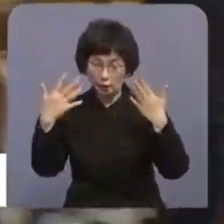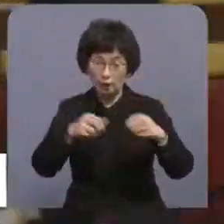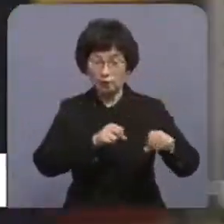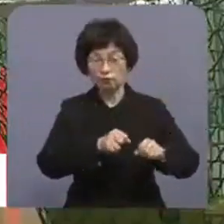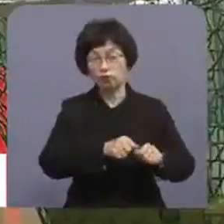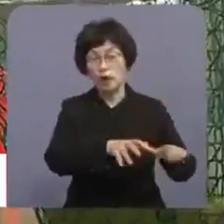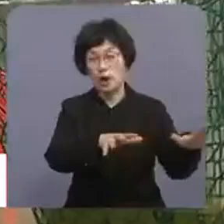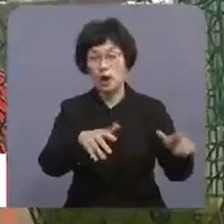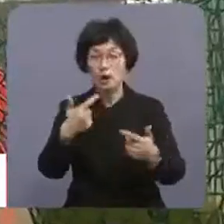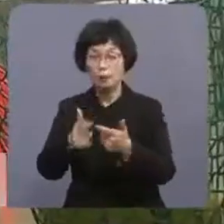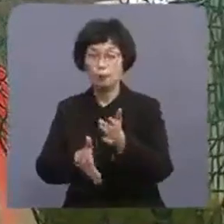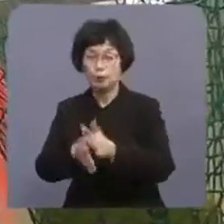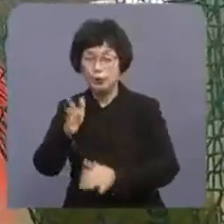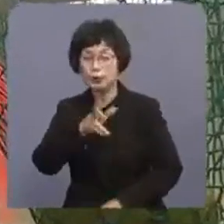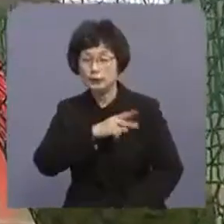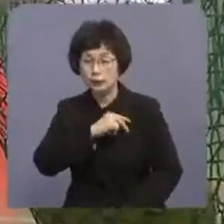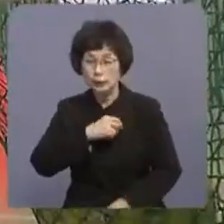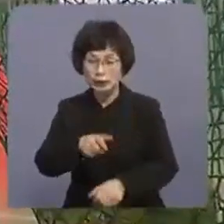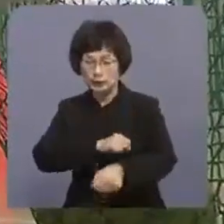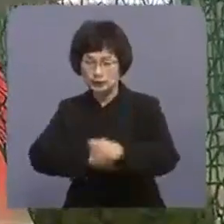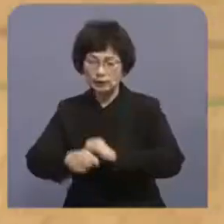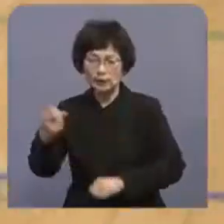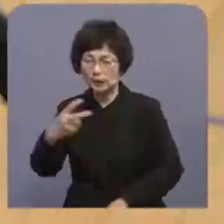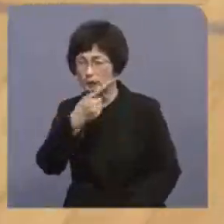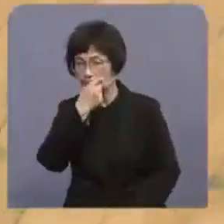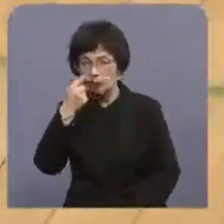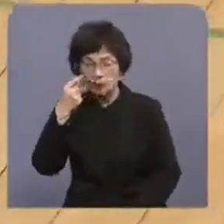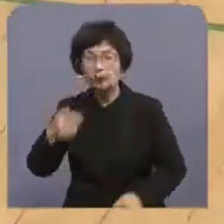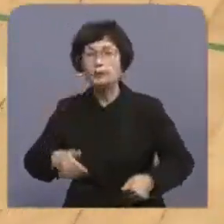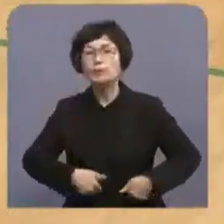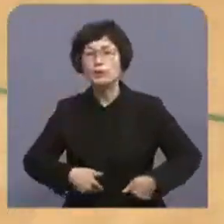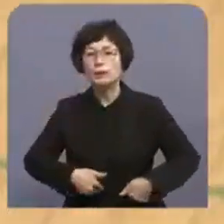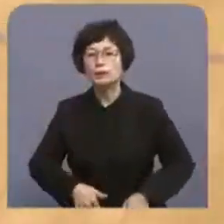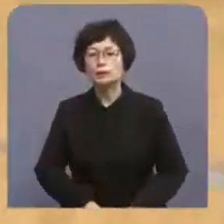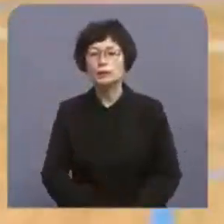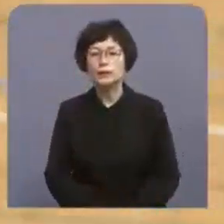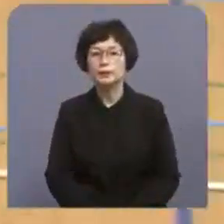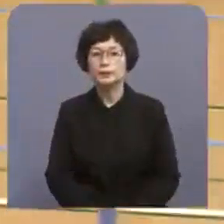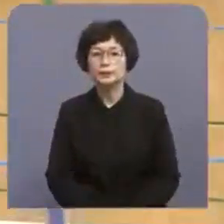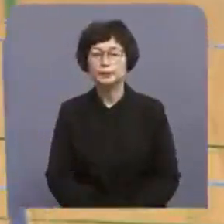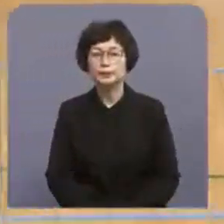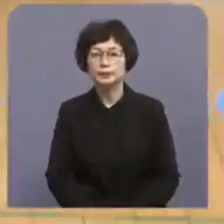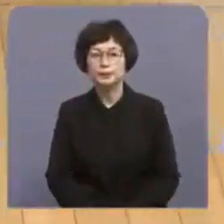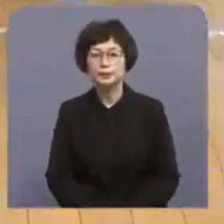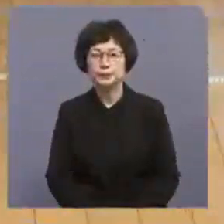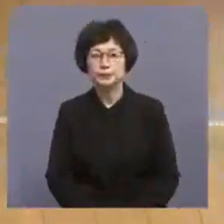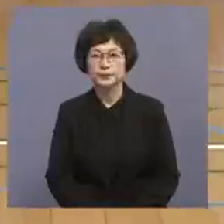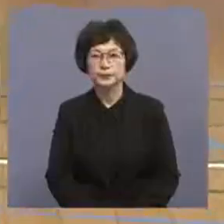시의회의 적극적인 재심의가 필요해 보입니다. KBS 뉴스 강예슬입니다.